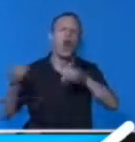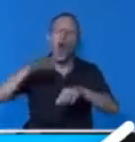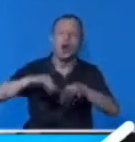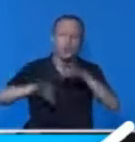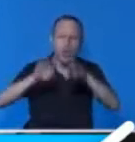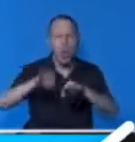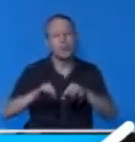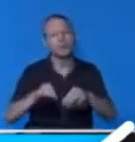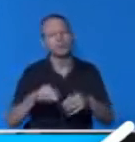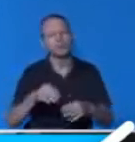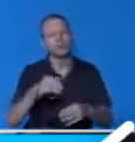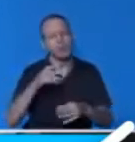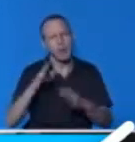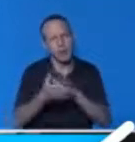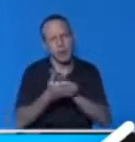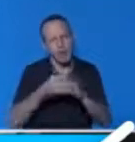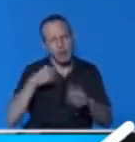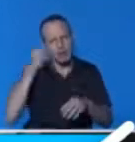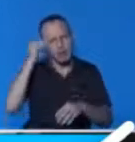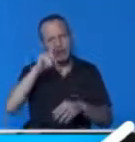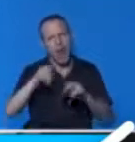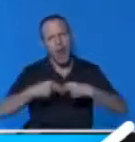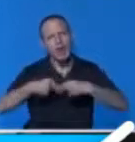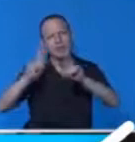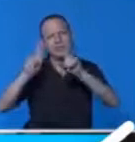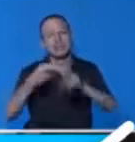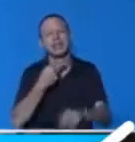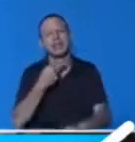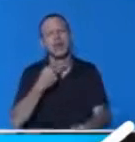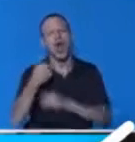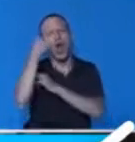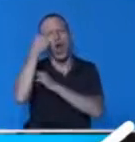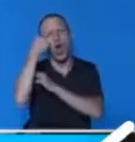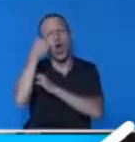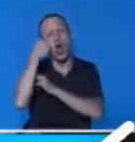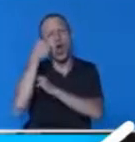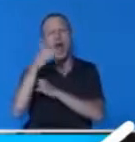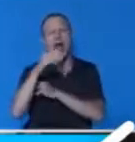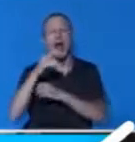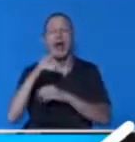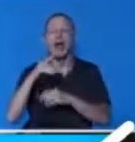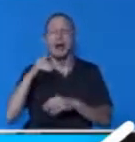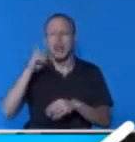ההתחלה שלה, אני מזכירה לך, הייתה כשהוא לא החזיר את המנדט לנשיא, כן. כאילו המנדט הוא של אמא שלו. מאי